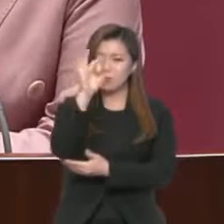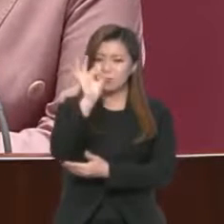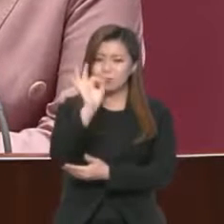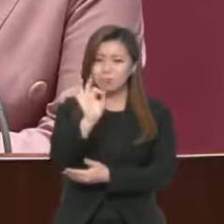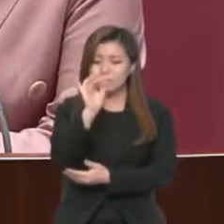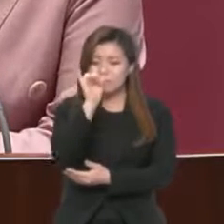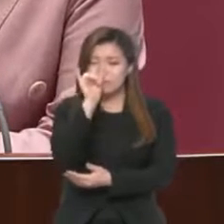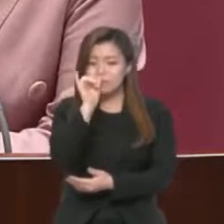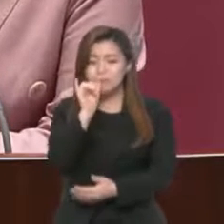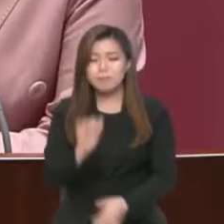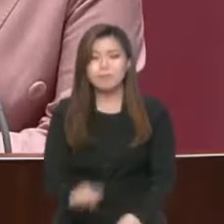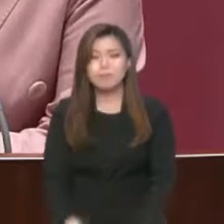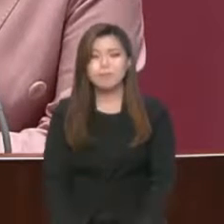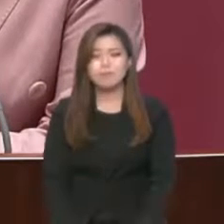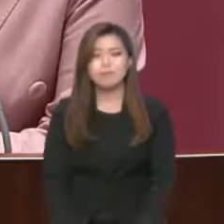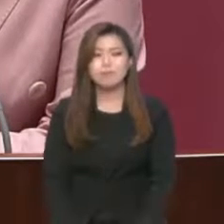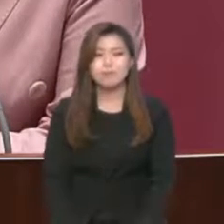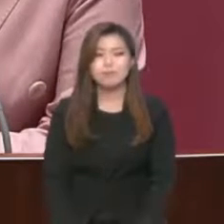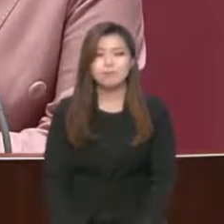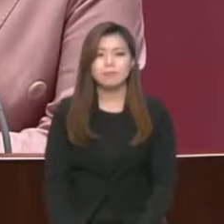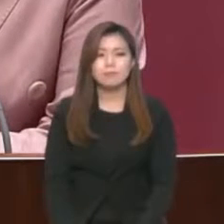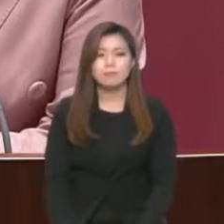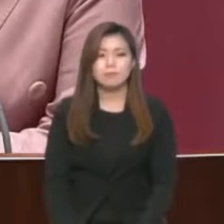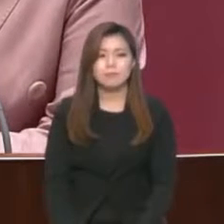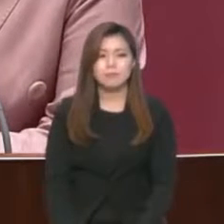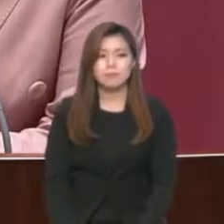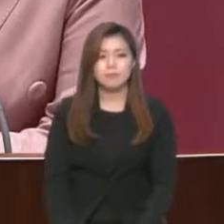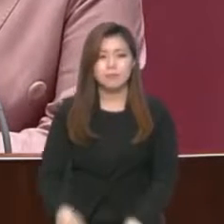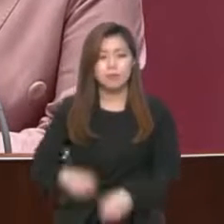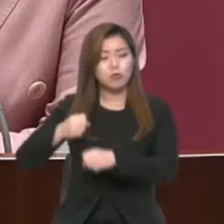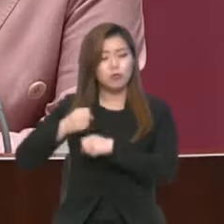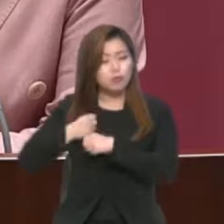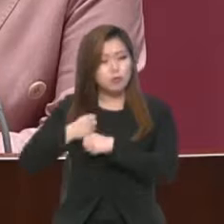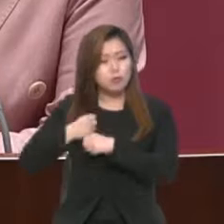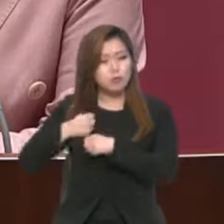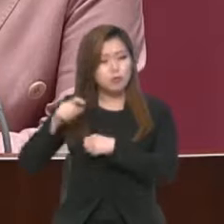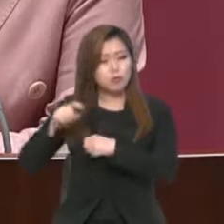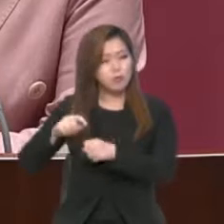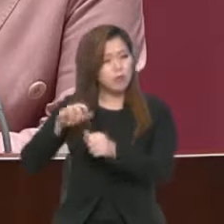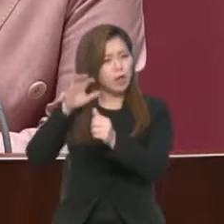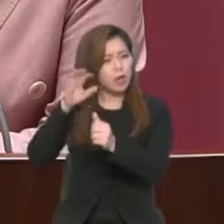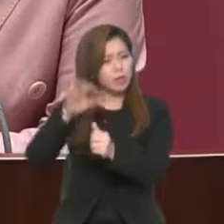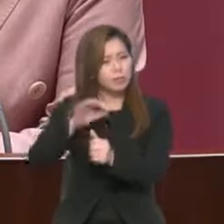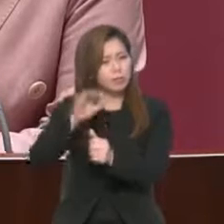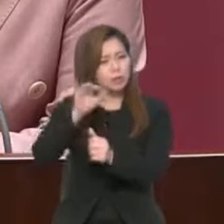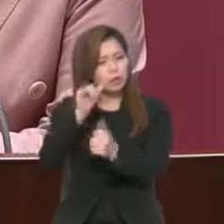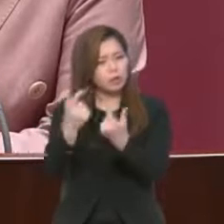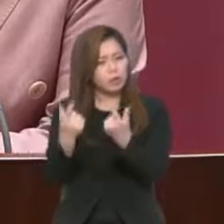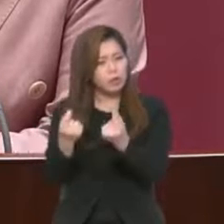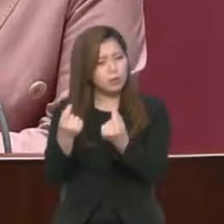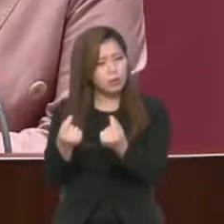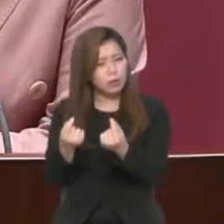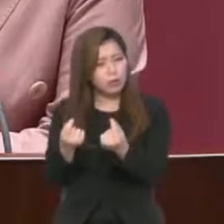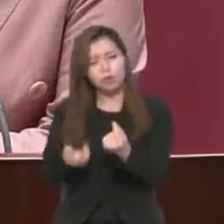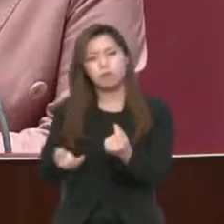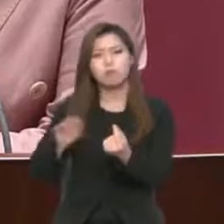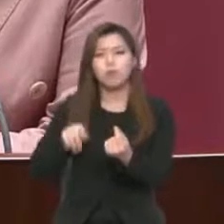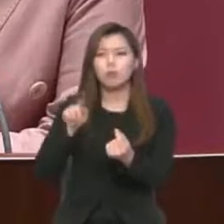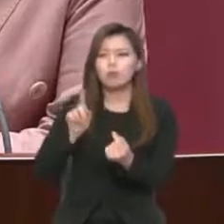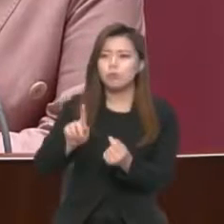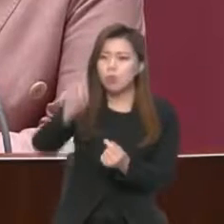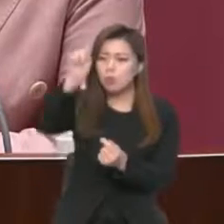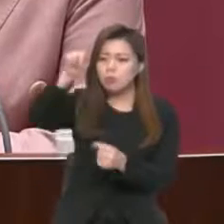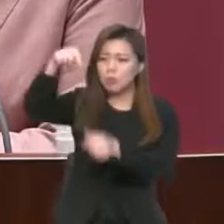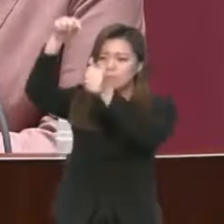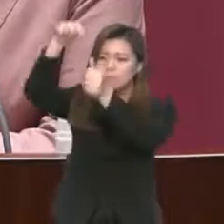있지 않습니까? 우선 그 육군 본부에서 압력받아서 온 것 같다라고 했는데 육군 본부에서 거기까지 오려면